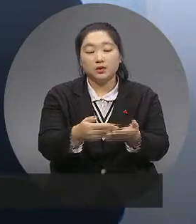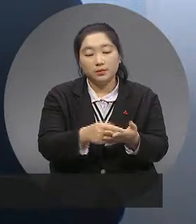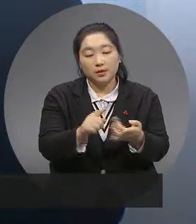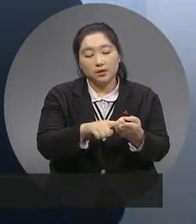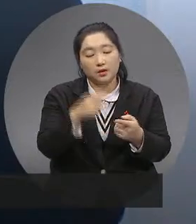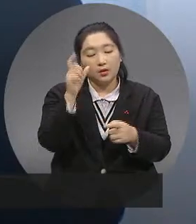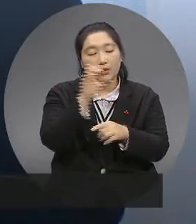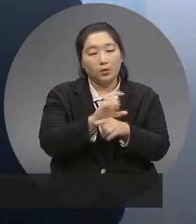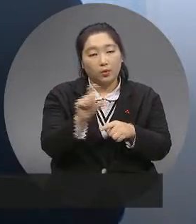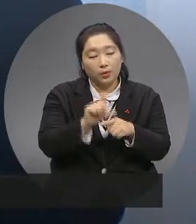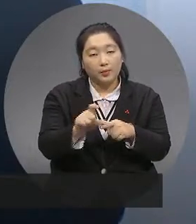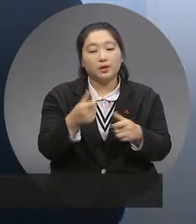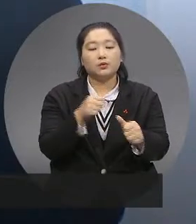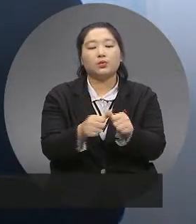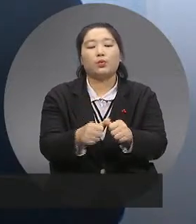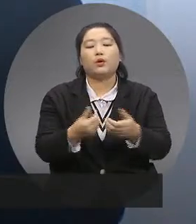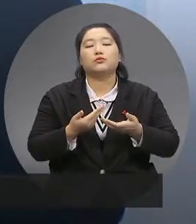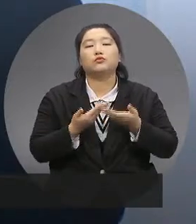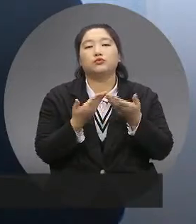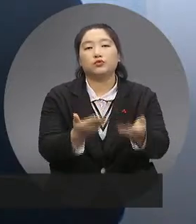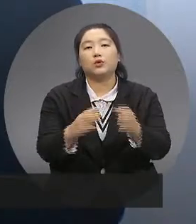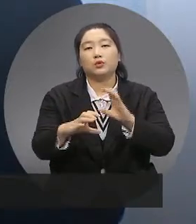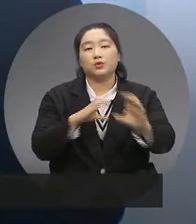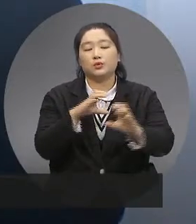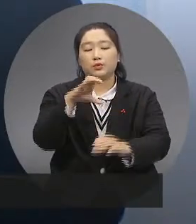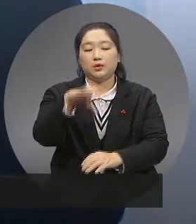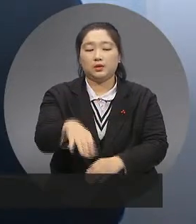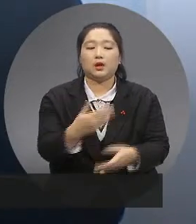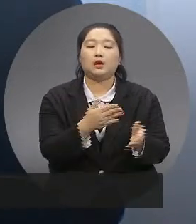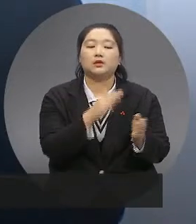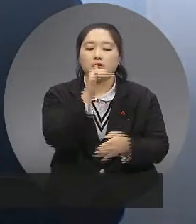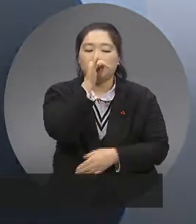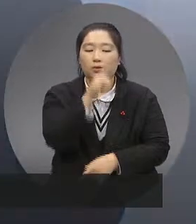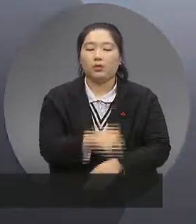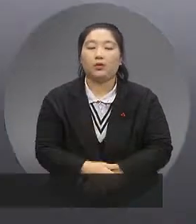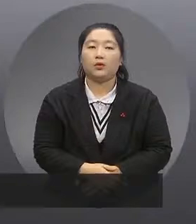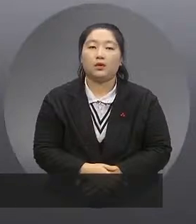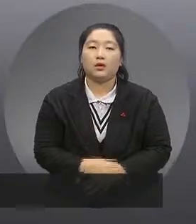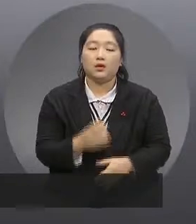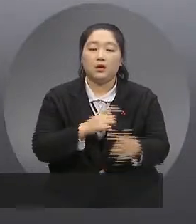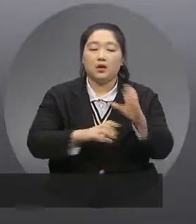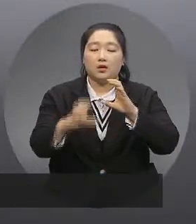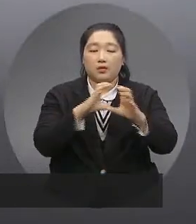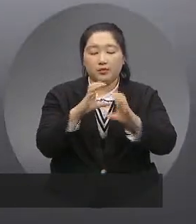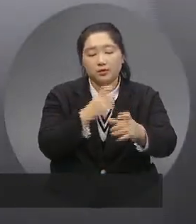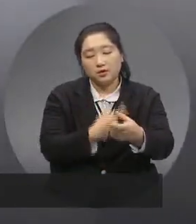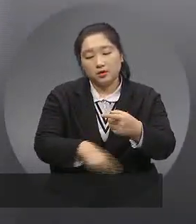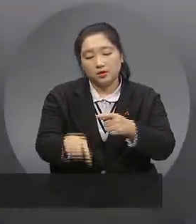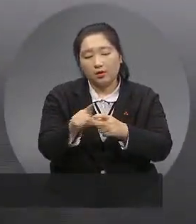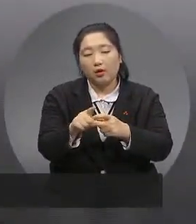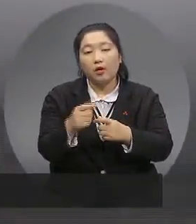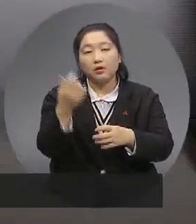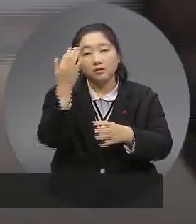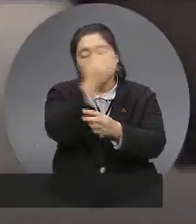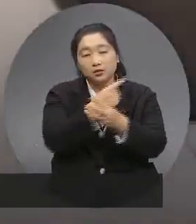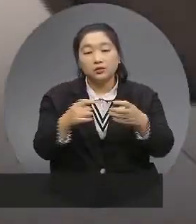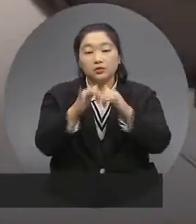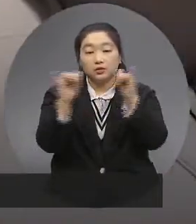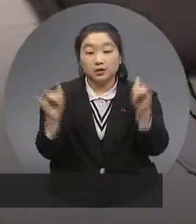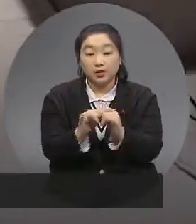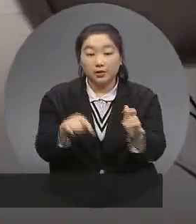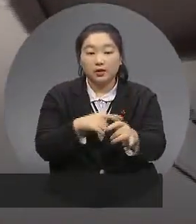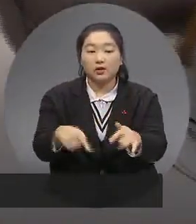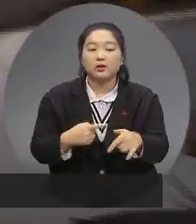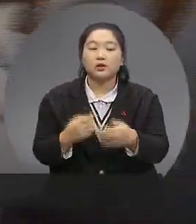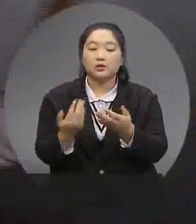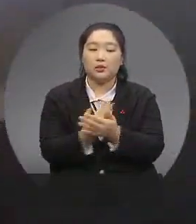고민이나 피드백도 나눌 수 있는 그런 소통의 장을 마련하고 있습니다. 이런 커뮤니티가 좀 더 청주 사회에서